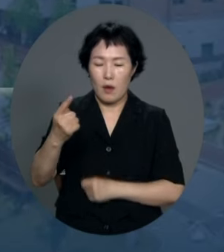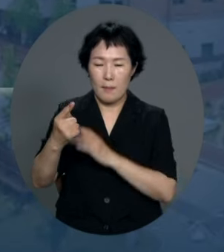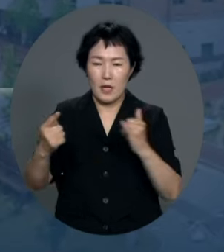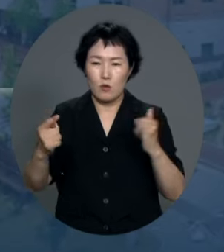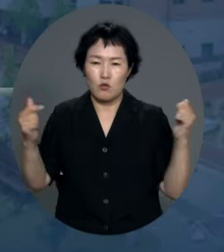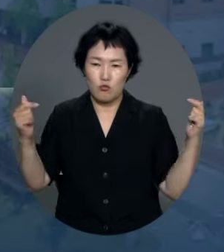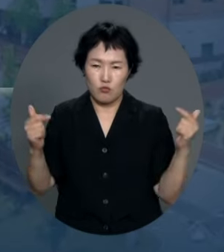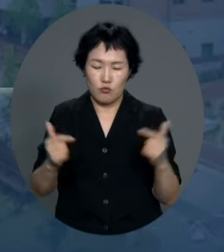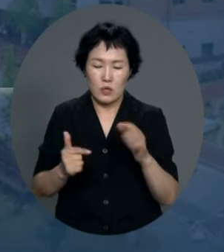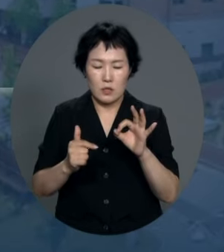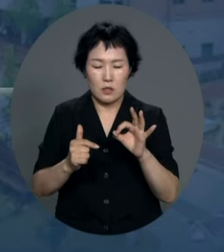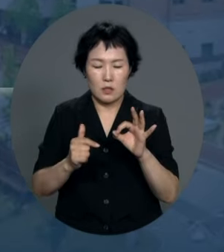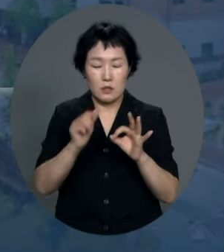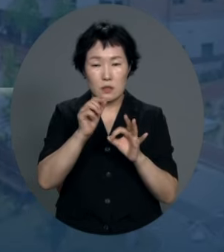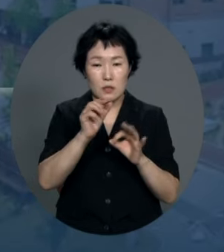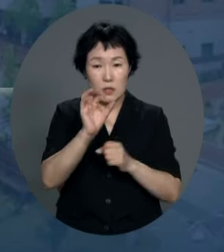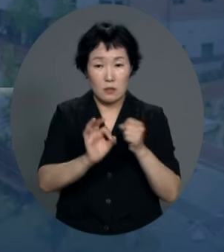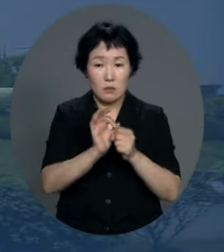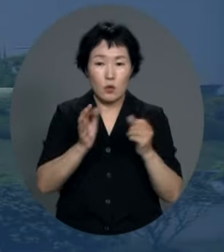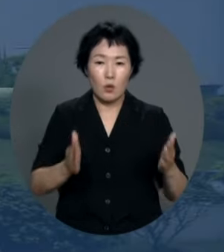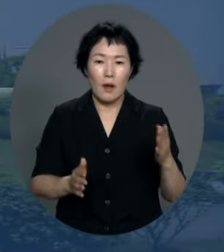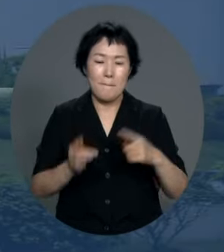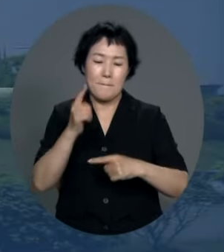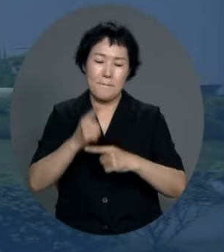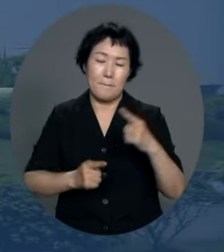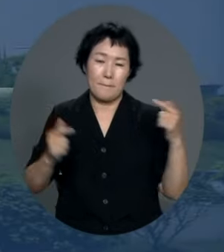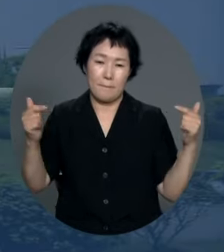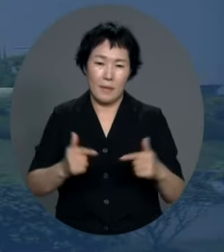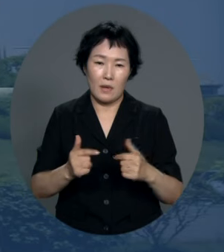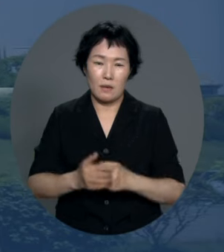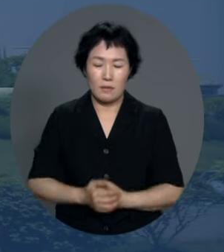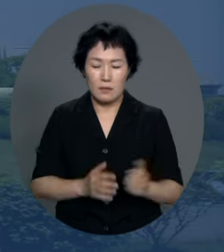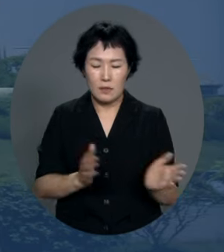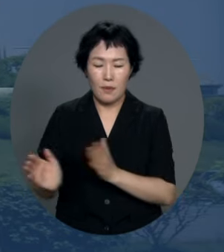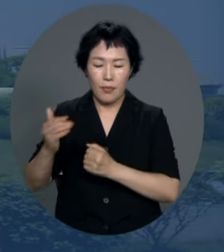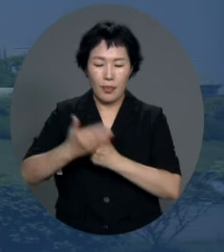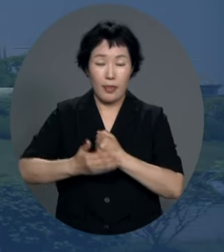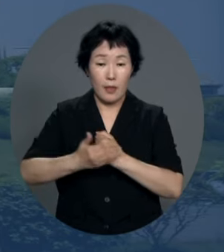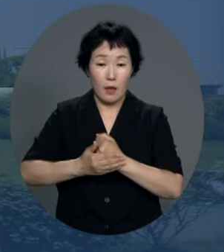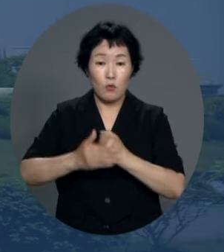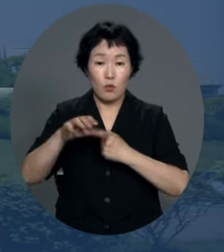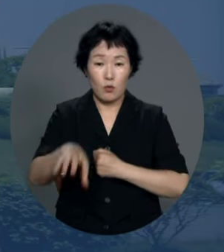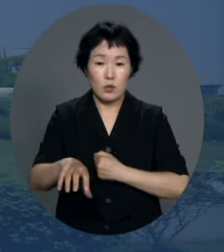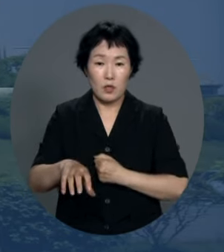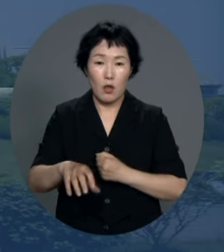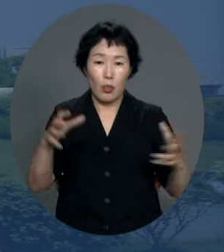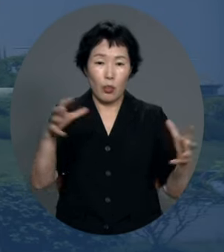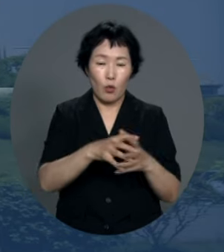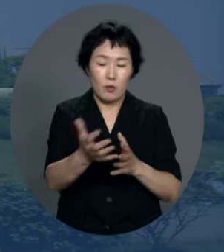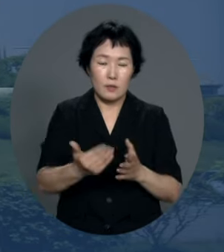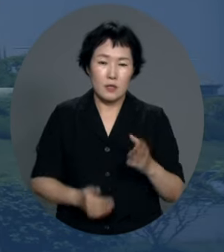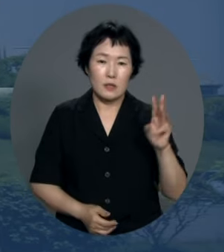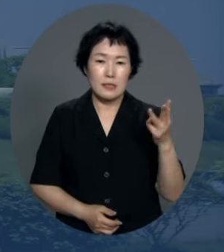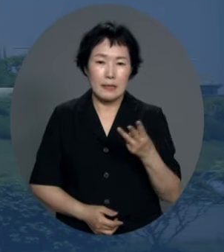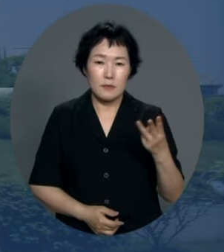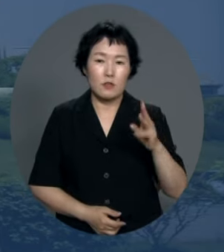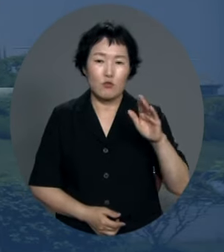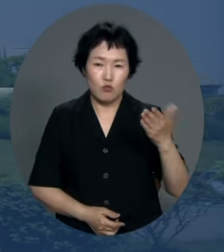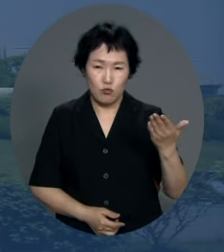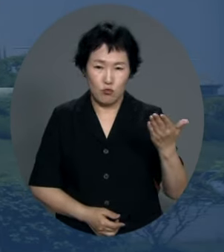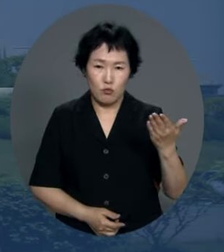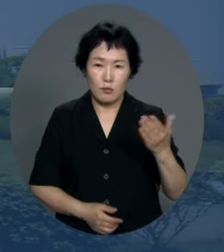10여년 사이 거의 반토막이 됐습니다 반면 대구 캠퍼스 모집정원은 통합전 3,900여 명에서